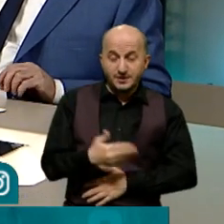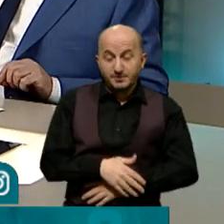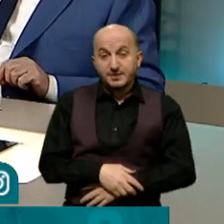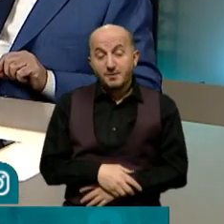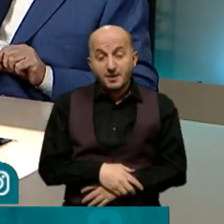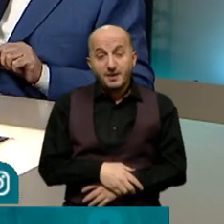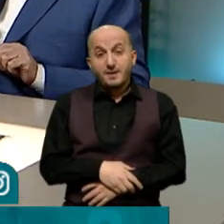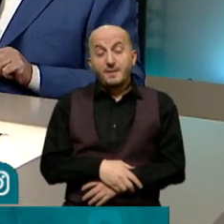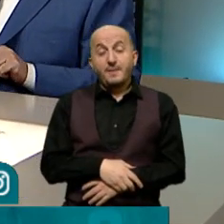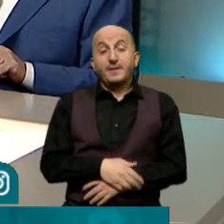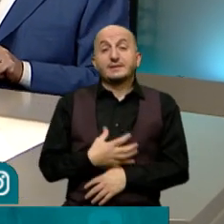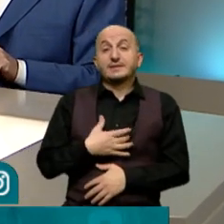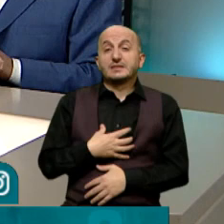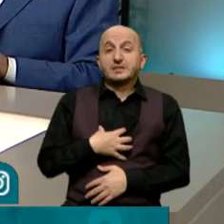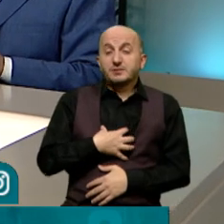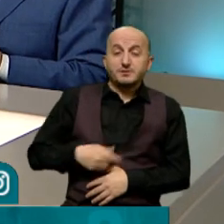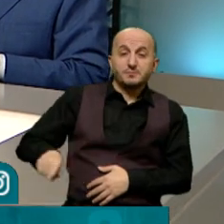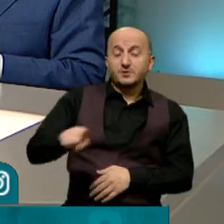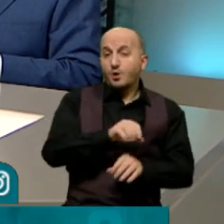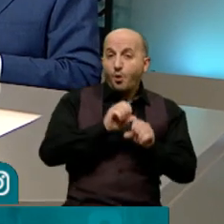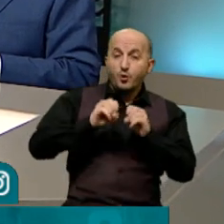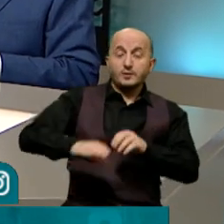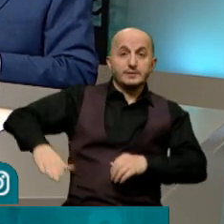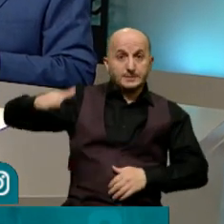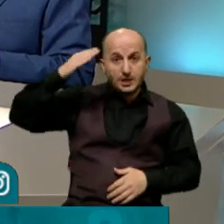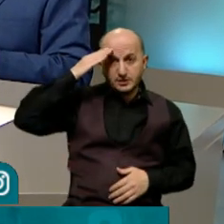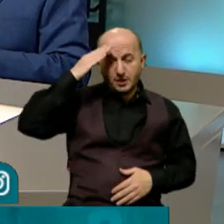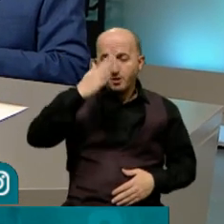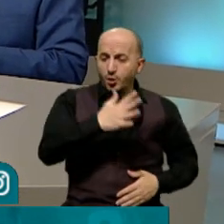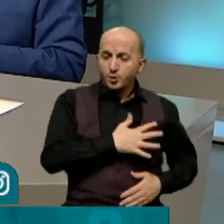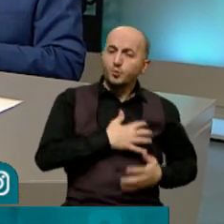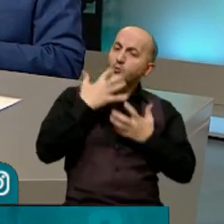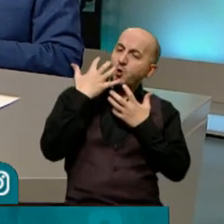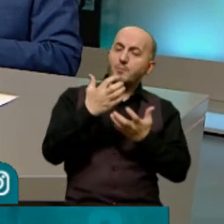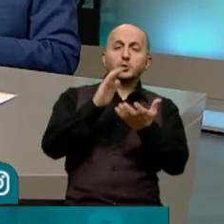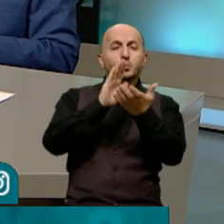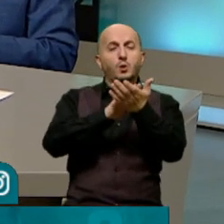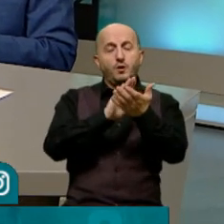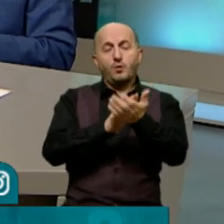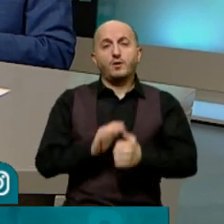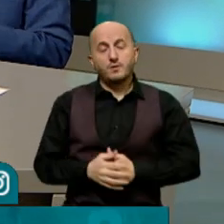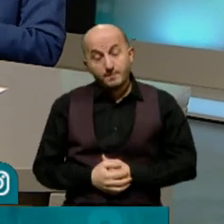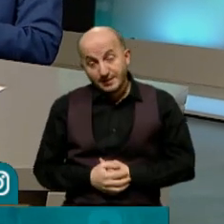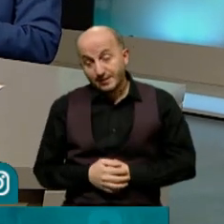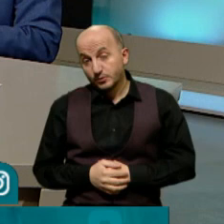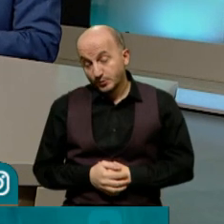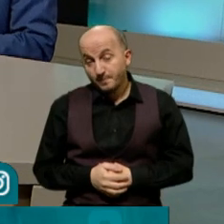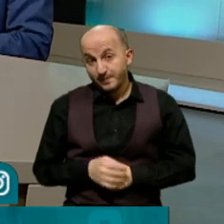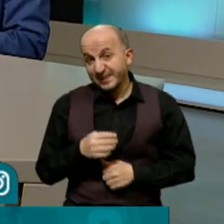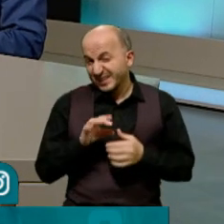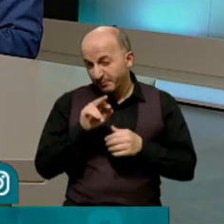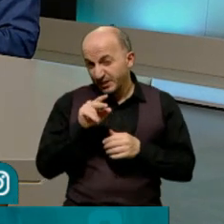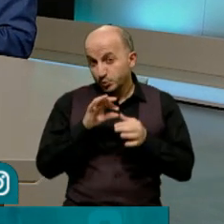Ama dinimizin bize öğrettiği selam şekli Esselamu Aleyküm ve Rahmetullah ve Berekatuh